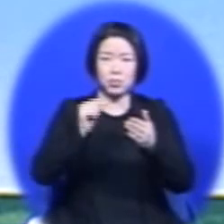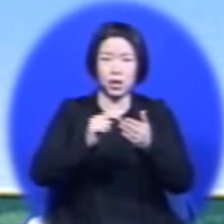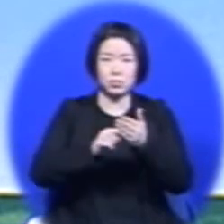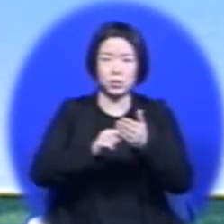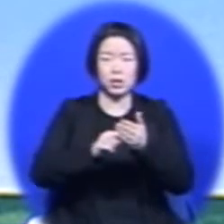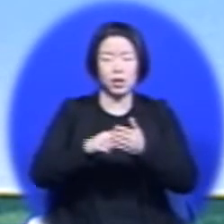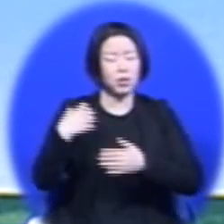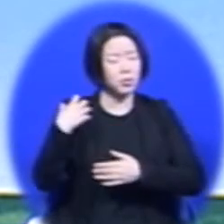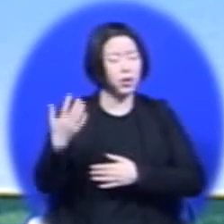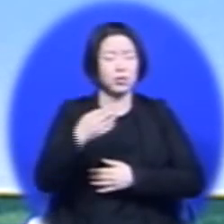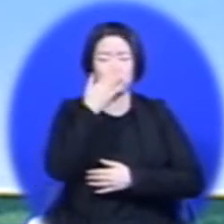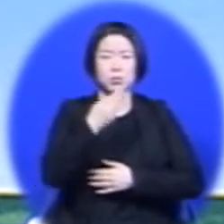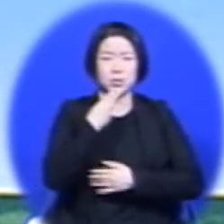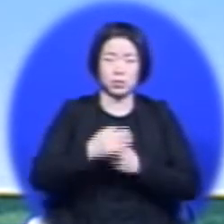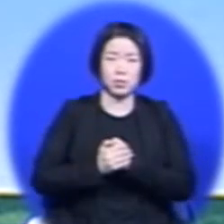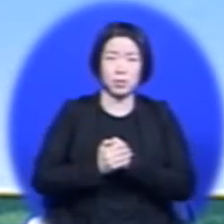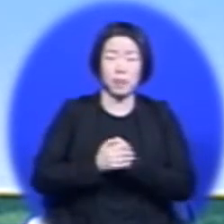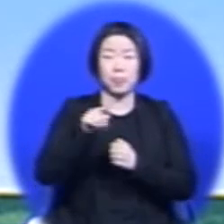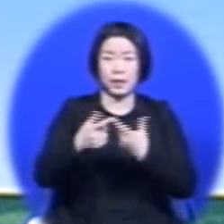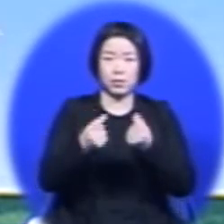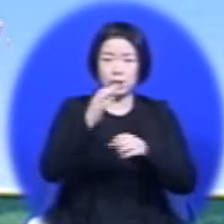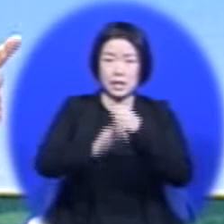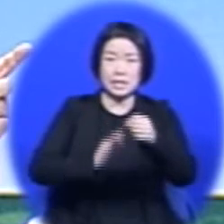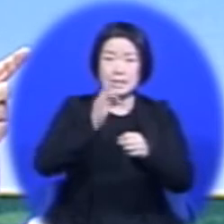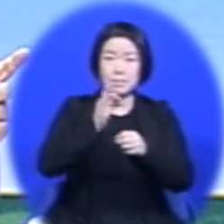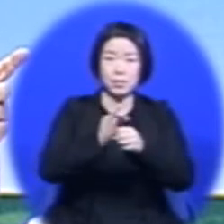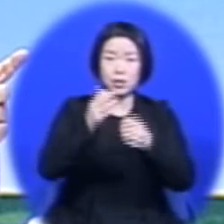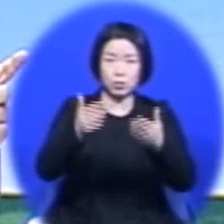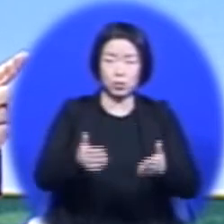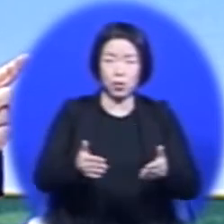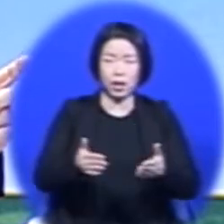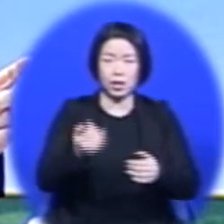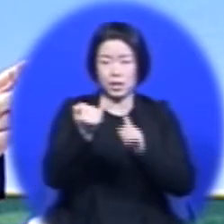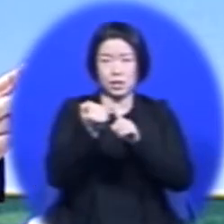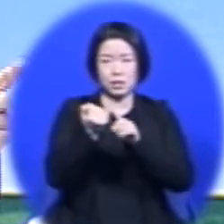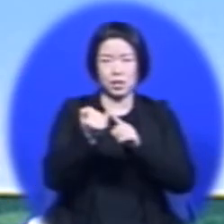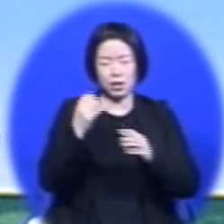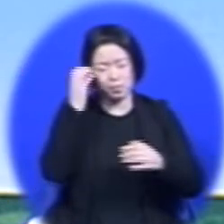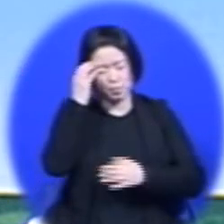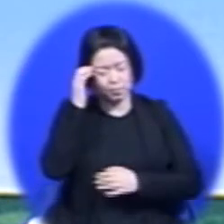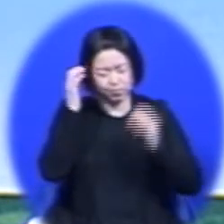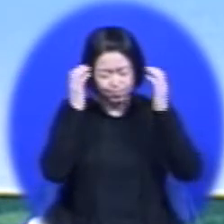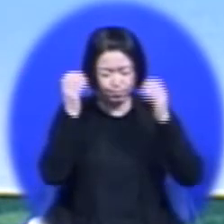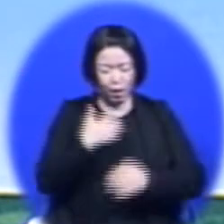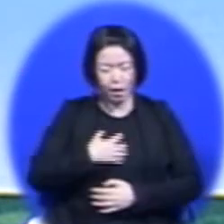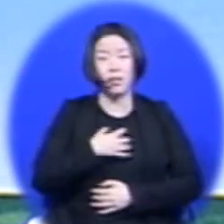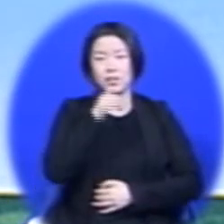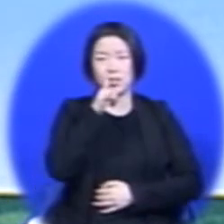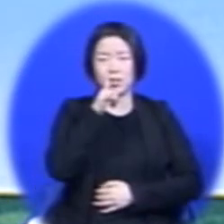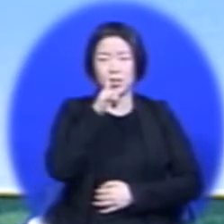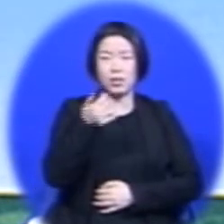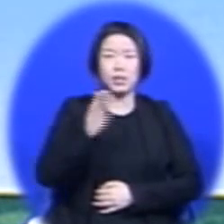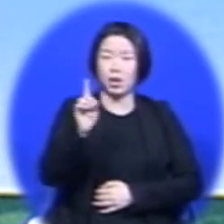수가 없었습니다. 그렇게 10년을 그가 고통을 당했습니다. 그러다 그가 마음에